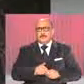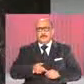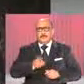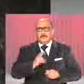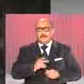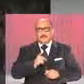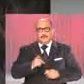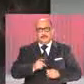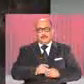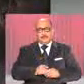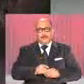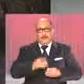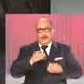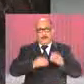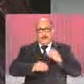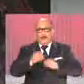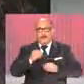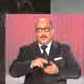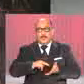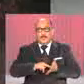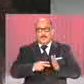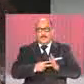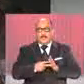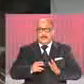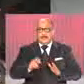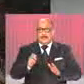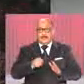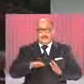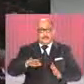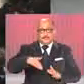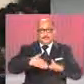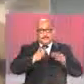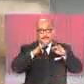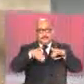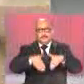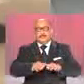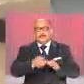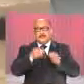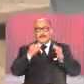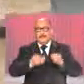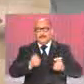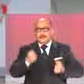Derrière les Kazakhs sont toujours là. Kanatchagirov pointe à 8 minutes 34 secondes.